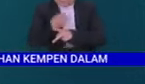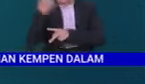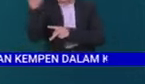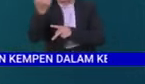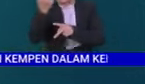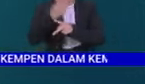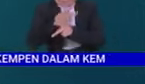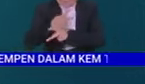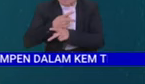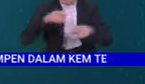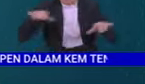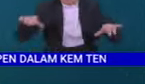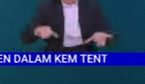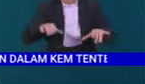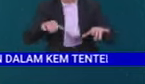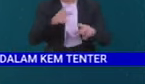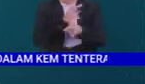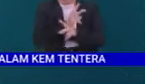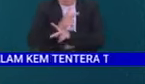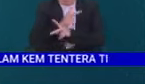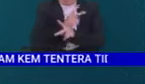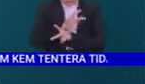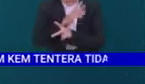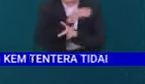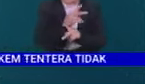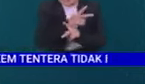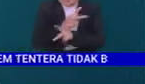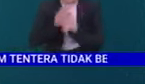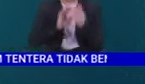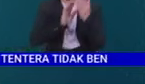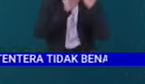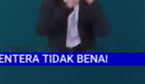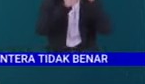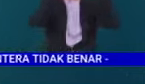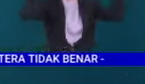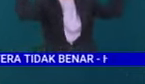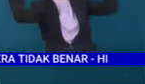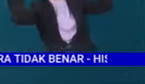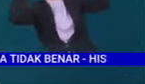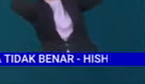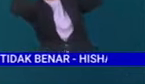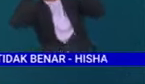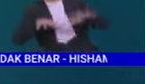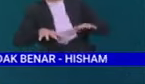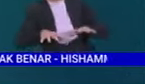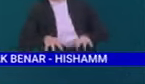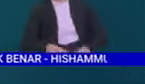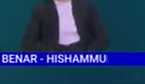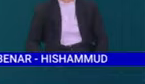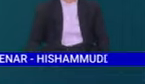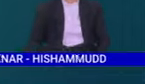dan mengambil langkah yang berjaga-jaga dalam menghadapi keadaan cuaca yang tidak diingini berlaku.